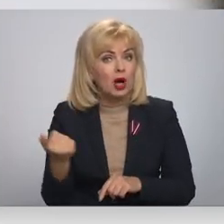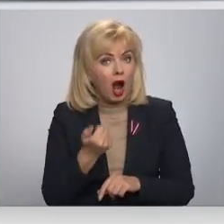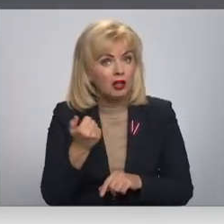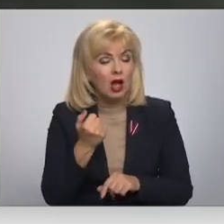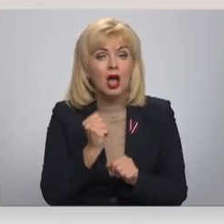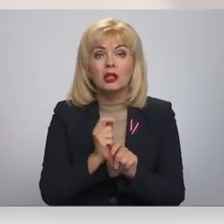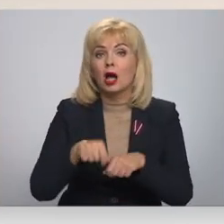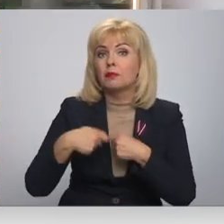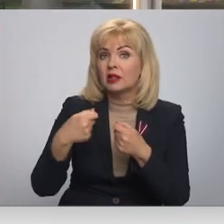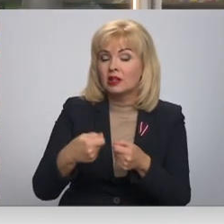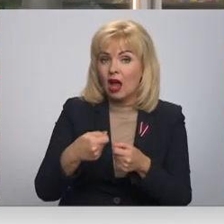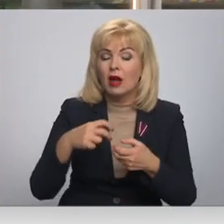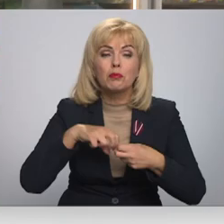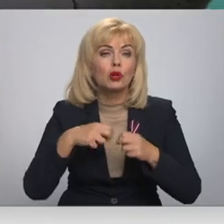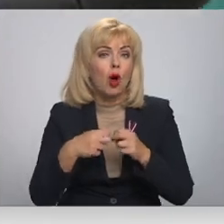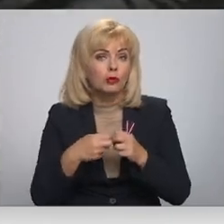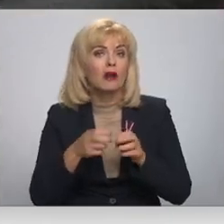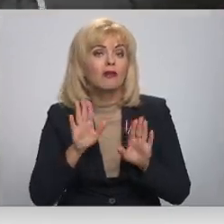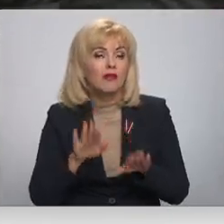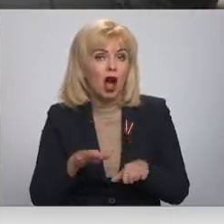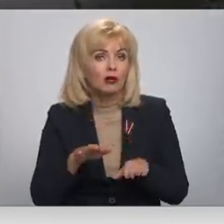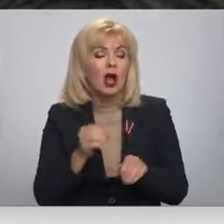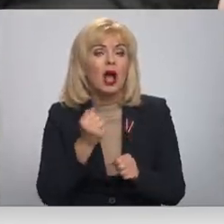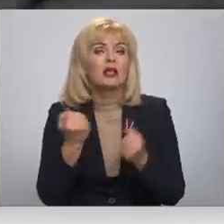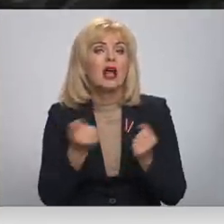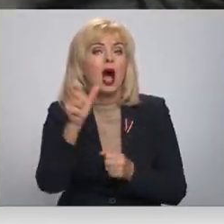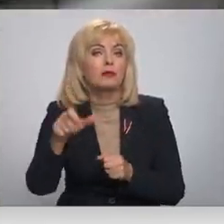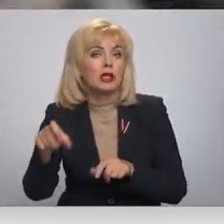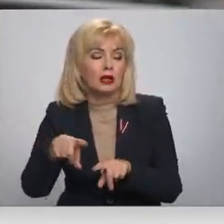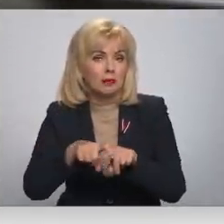Darba devējiem problemātiski varētu būt darbinieku piesaista, kā arī noturēšana.